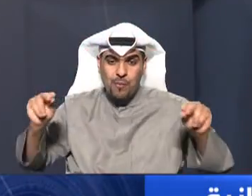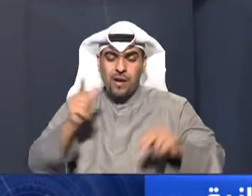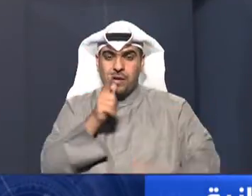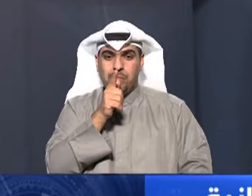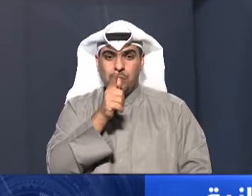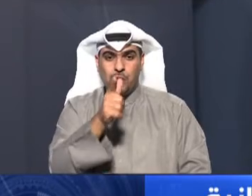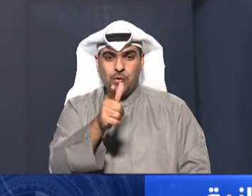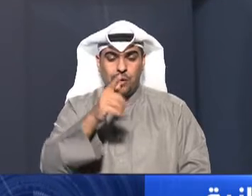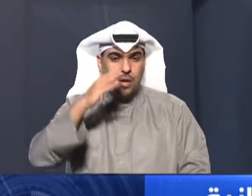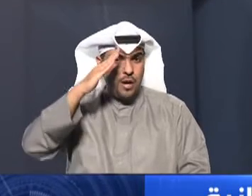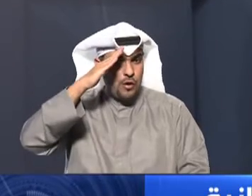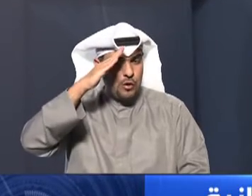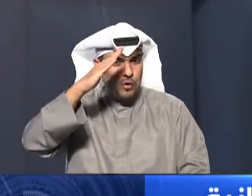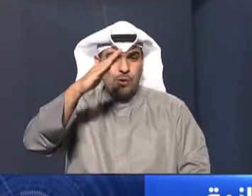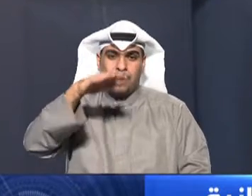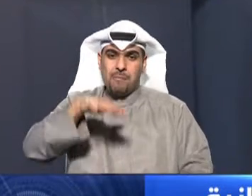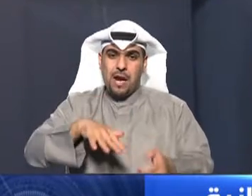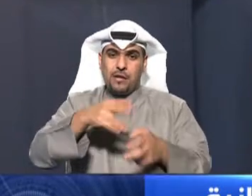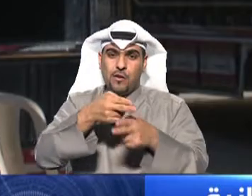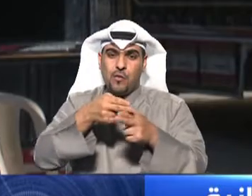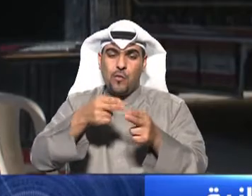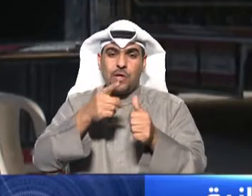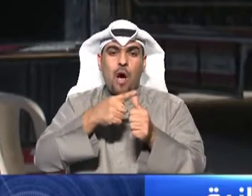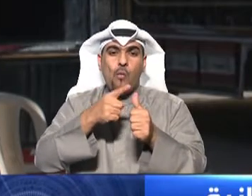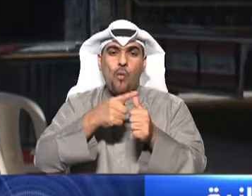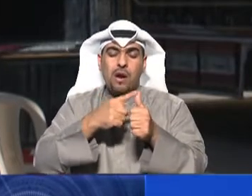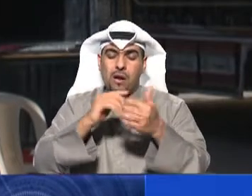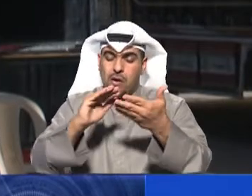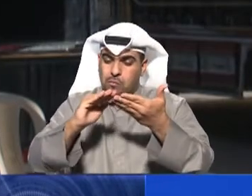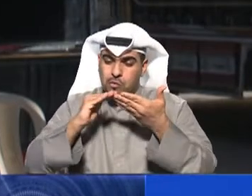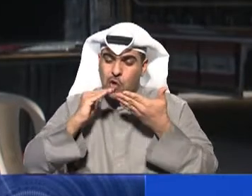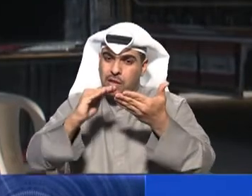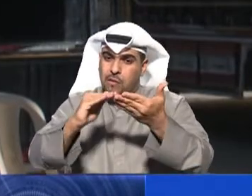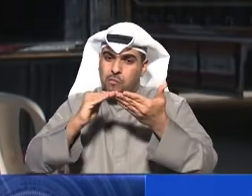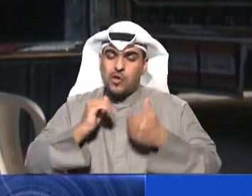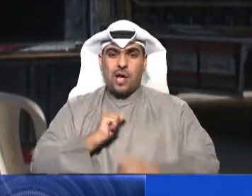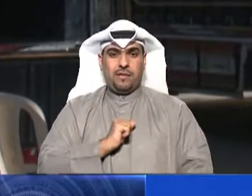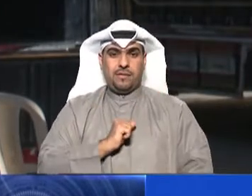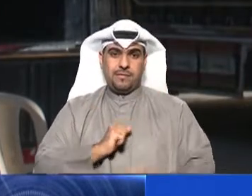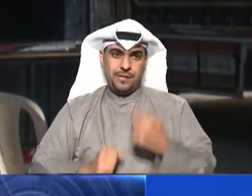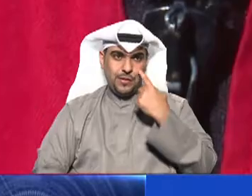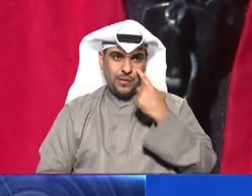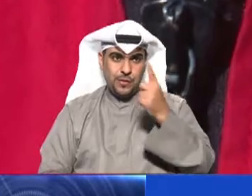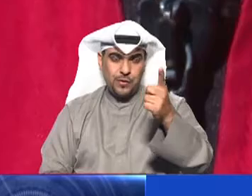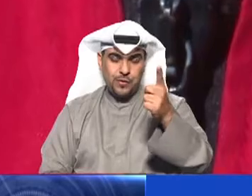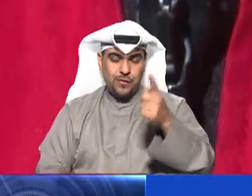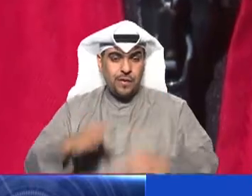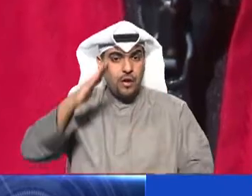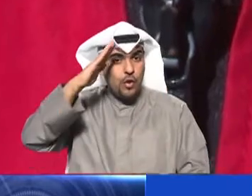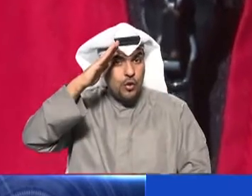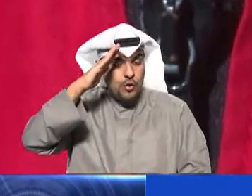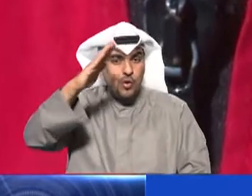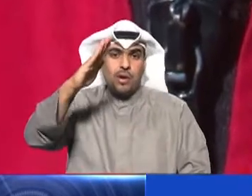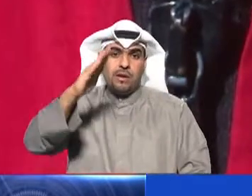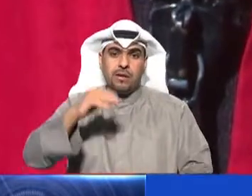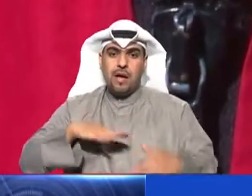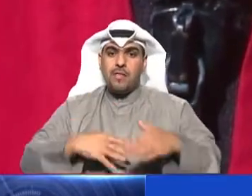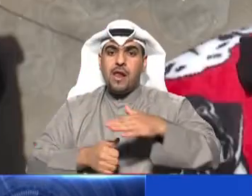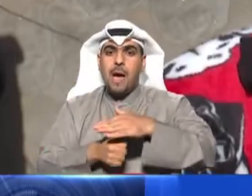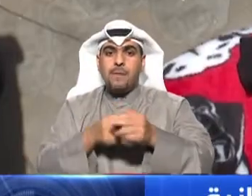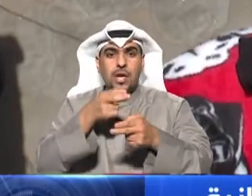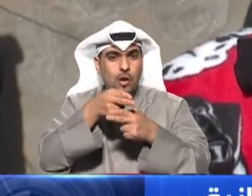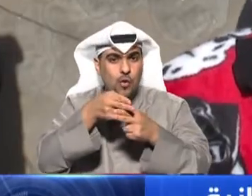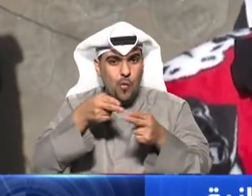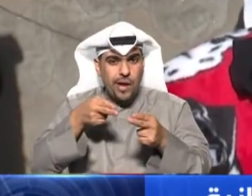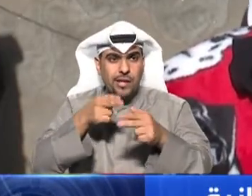دائما في عالم الإنسانية. شكرا من القلب، من قلب القلب لأمير الكويت وشعب الكويت. نتمنى من